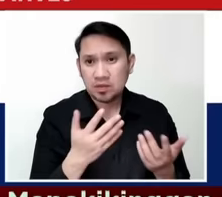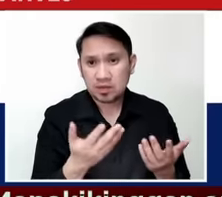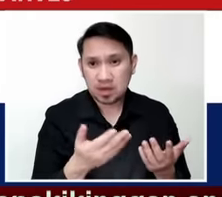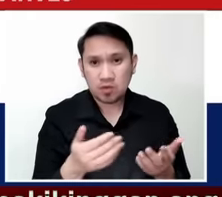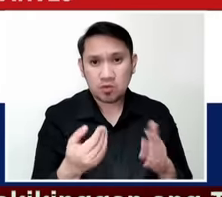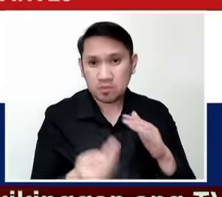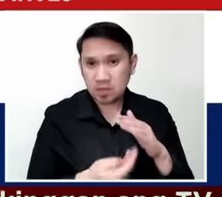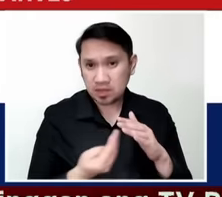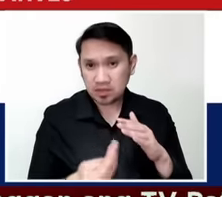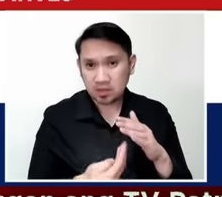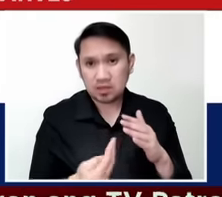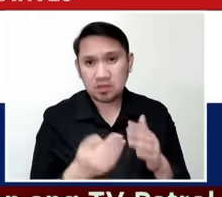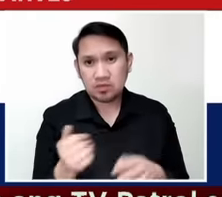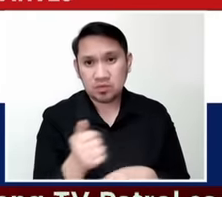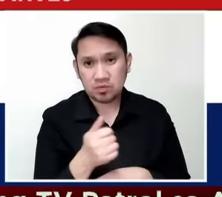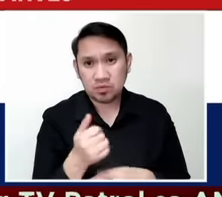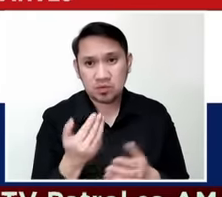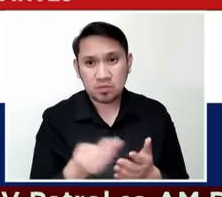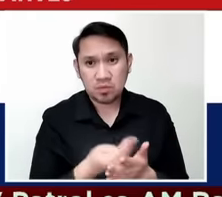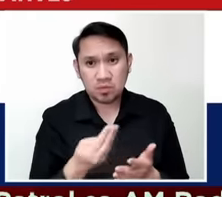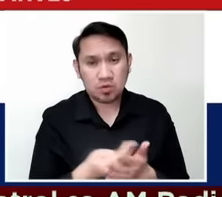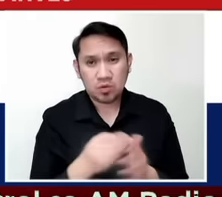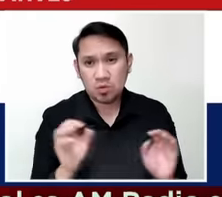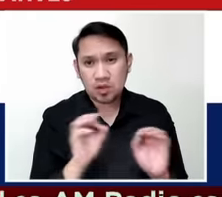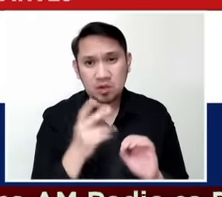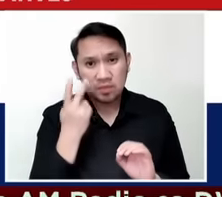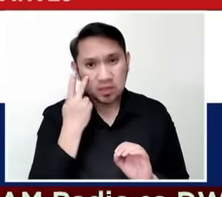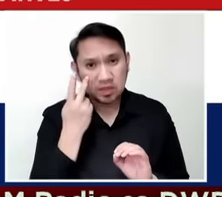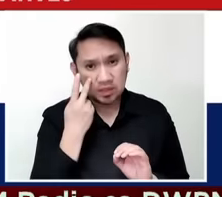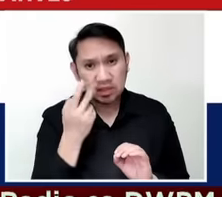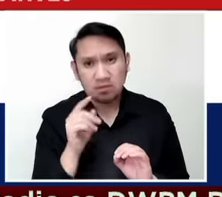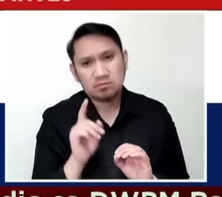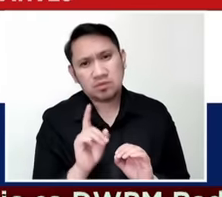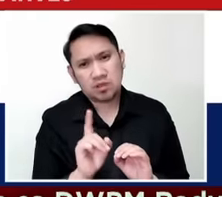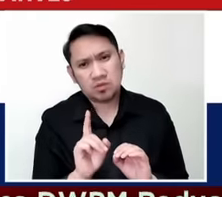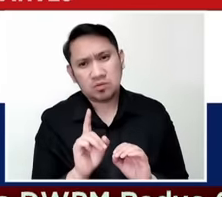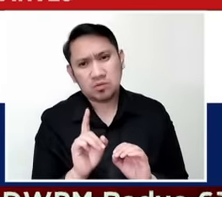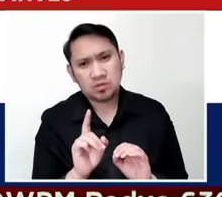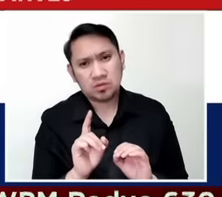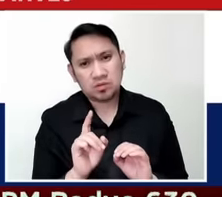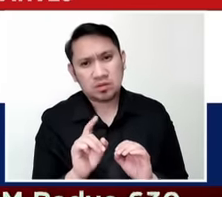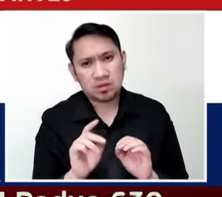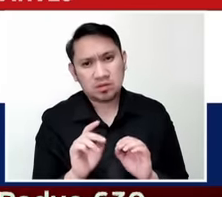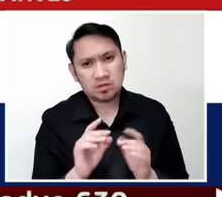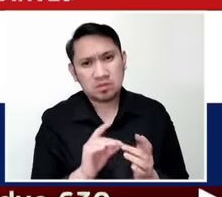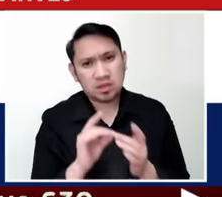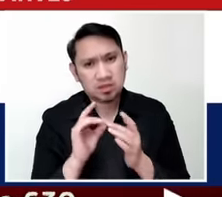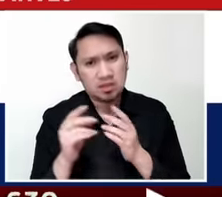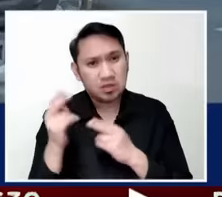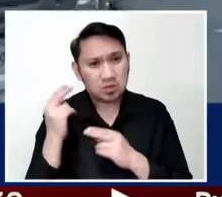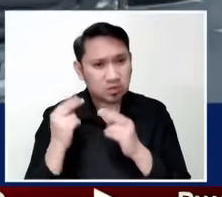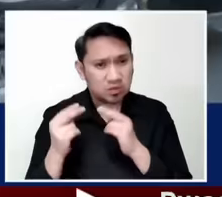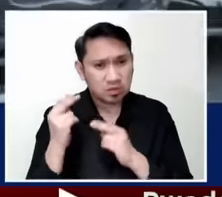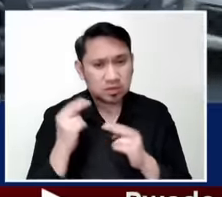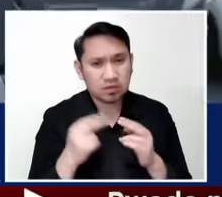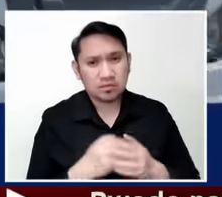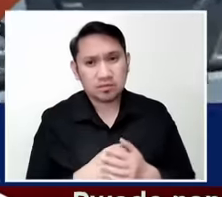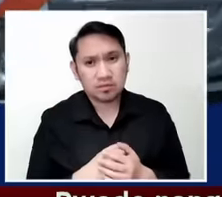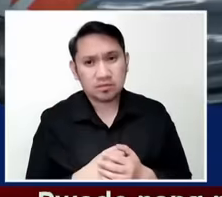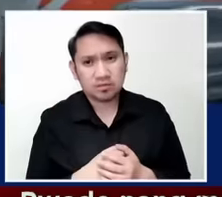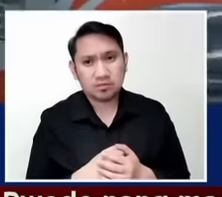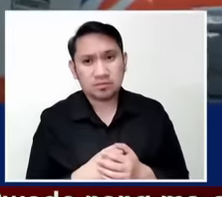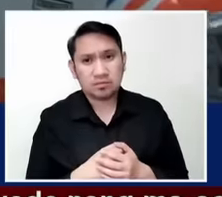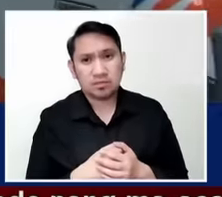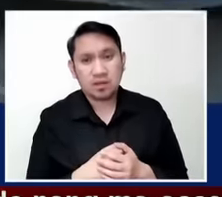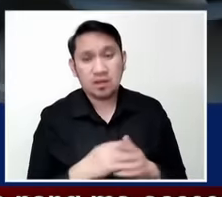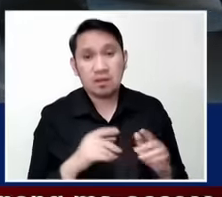ng modern, wala po kaming nakikitang basehan, lalo na sa historical basis. Pero